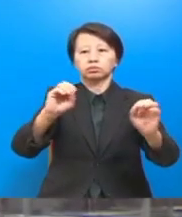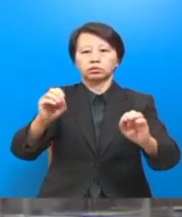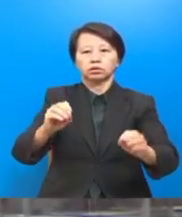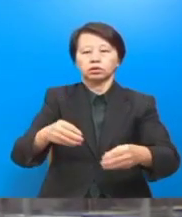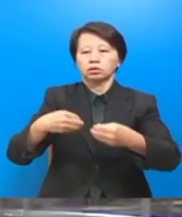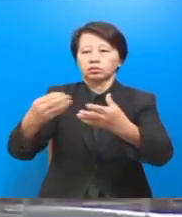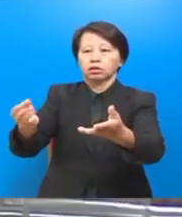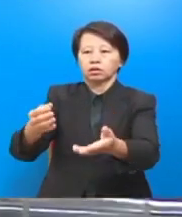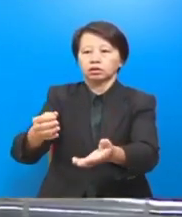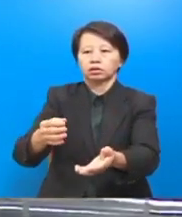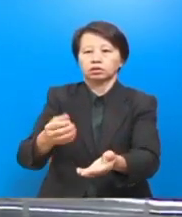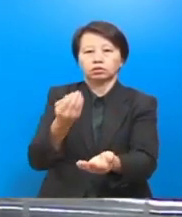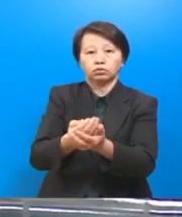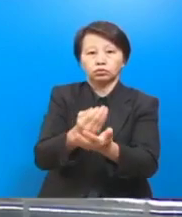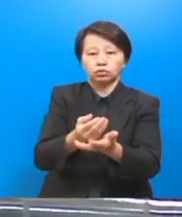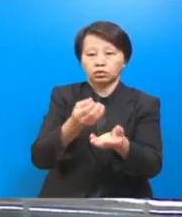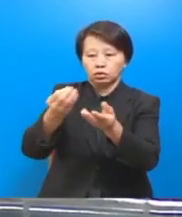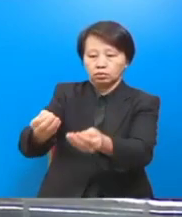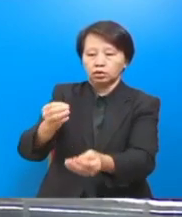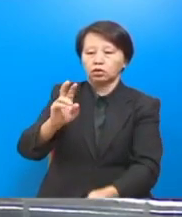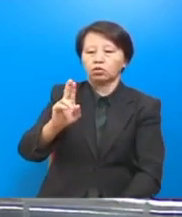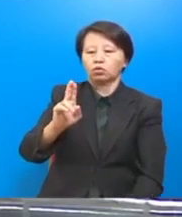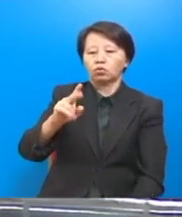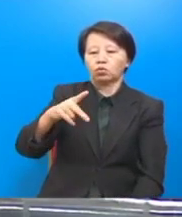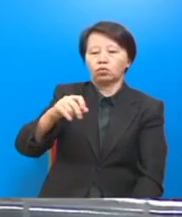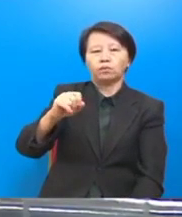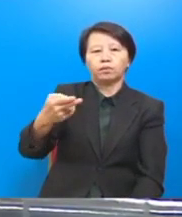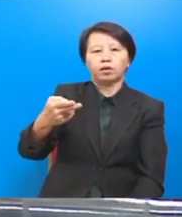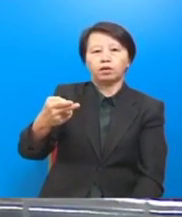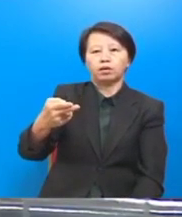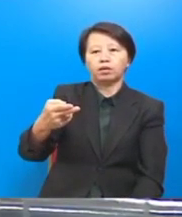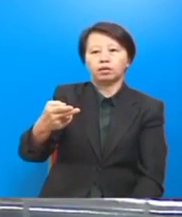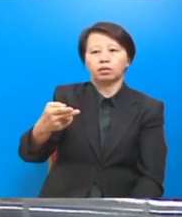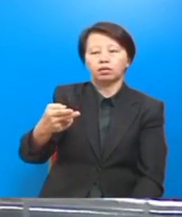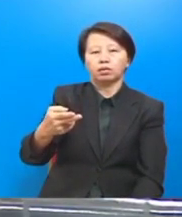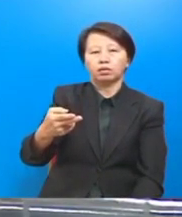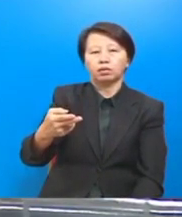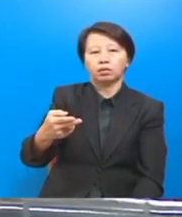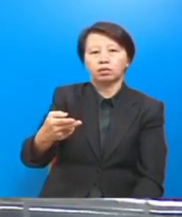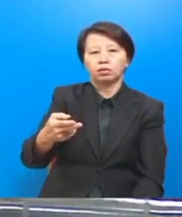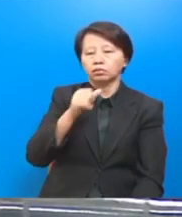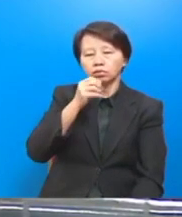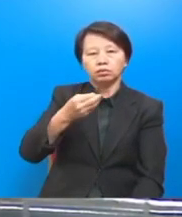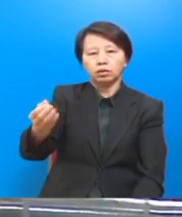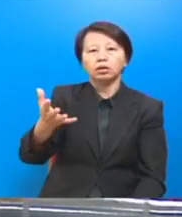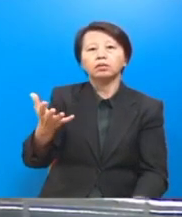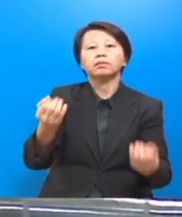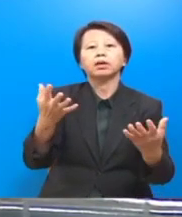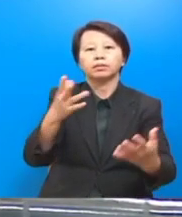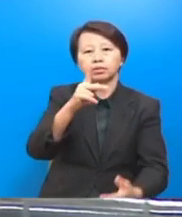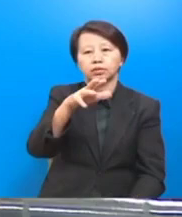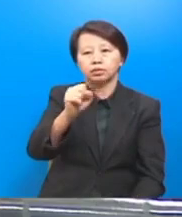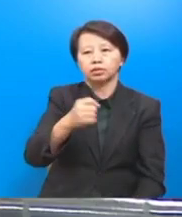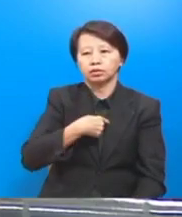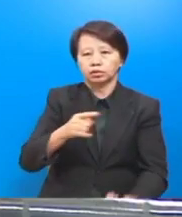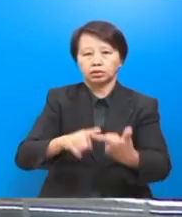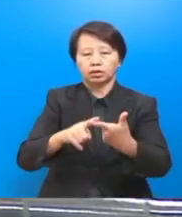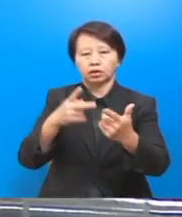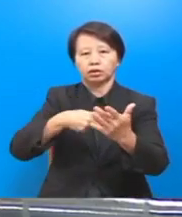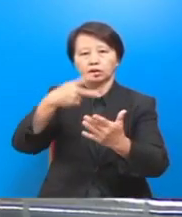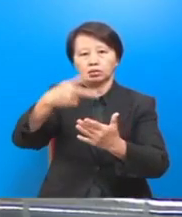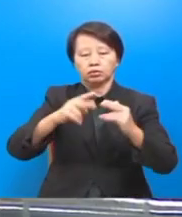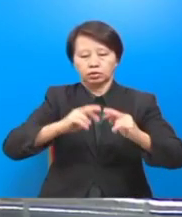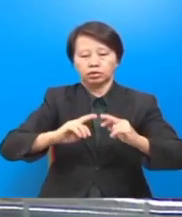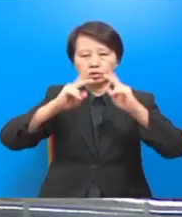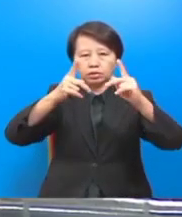upah yang diberikan kepada mereka dan terus mampuan pekerja dan saya juga ingin penjelasan tentang program